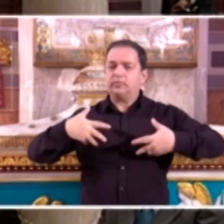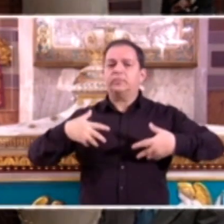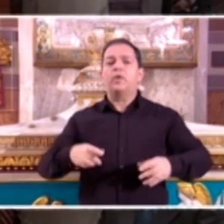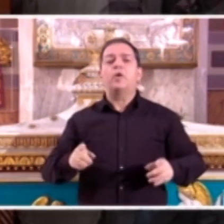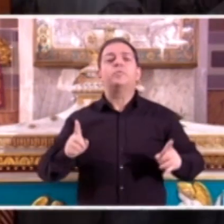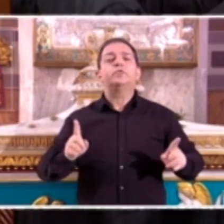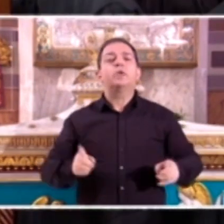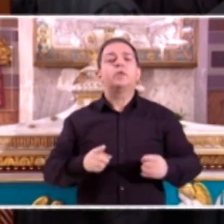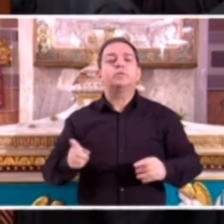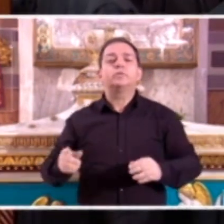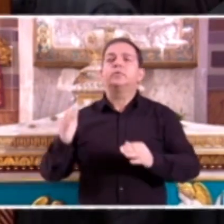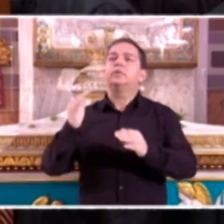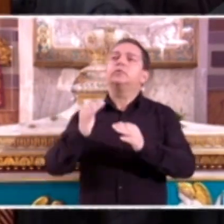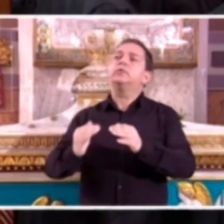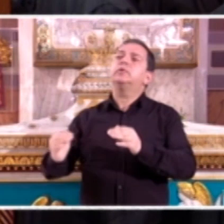ηχάρητης.